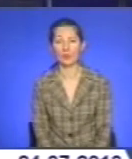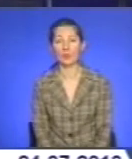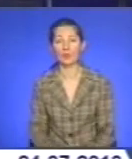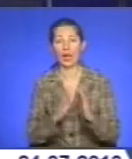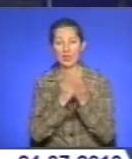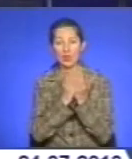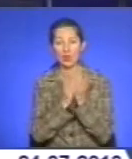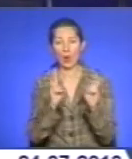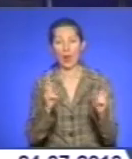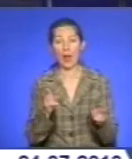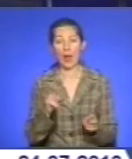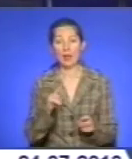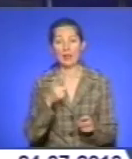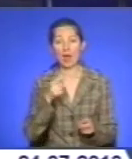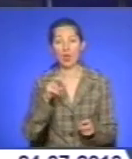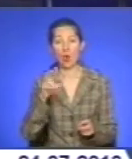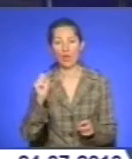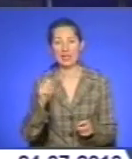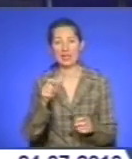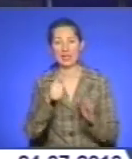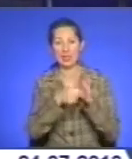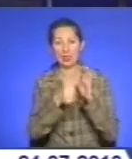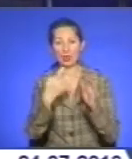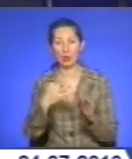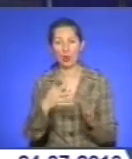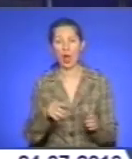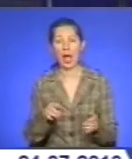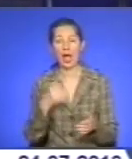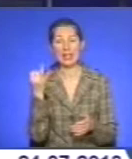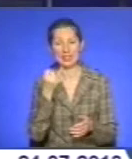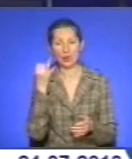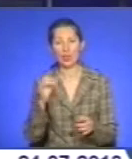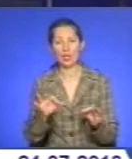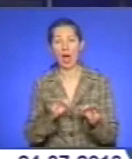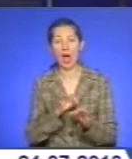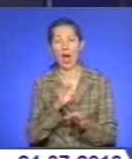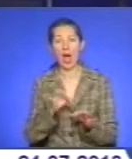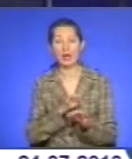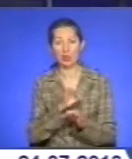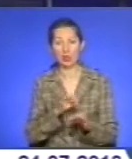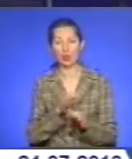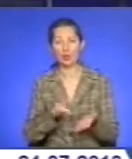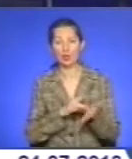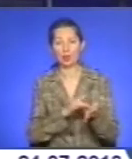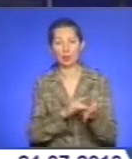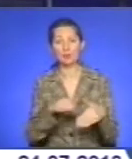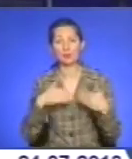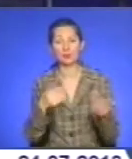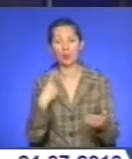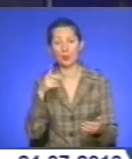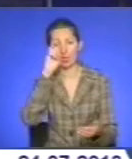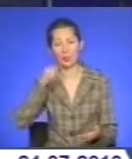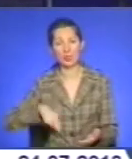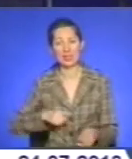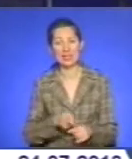Книжку «Язловець 640. Історія, архітектура, туризм» репрезентували в облдержадміністрації. Цим виданням